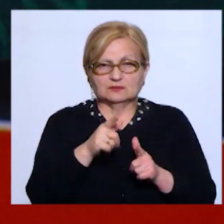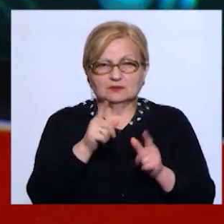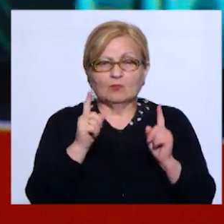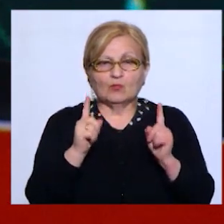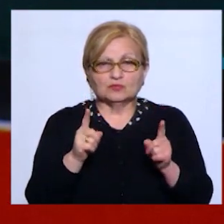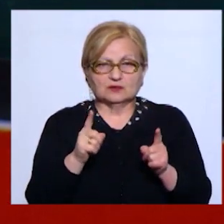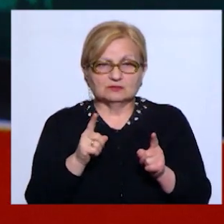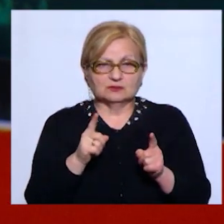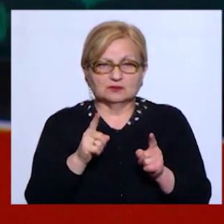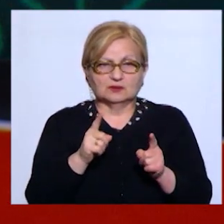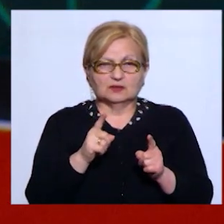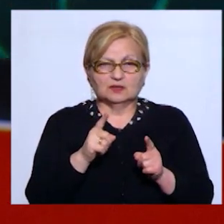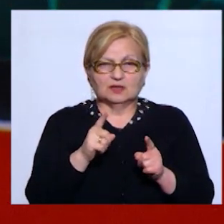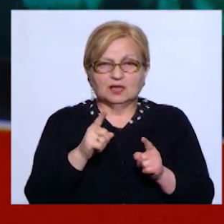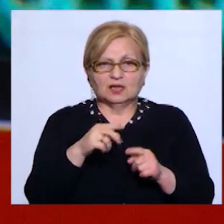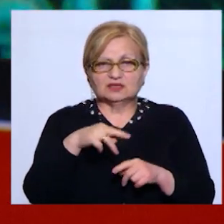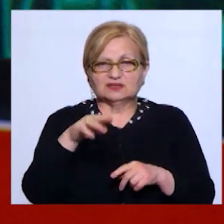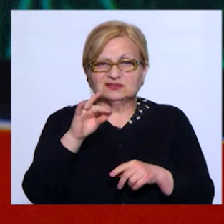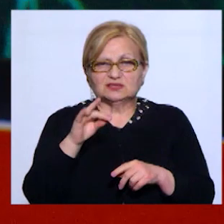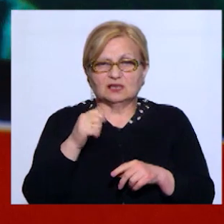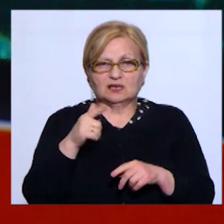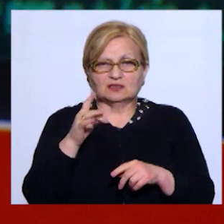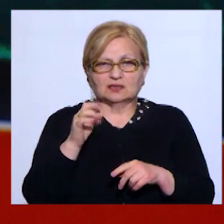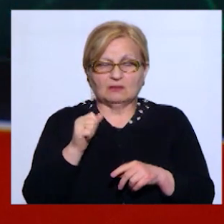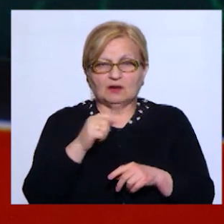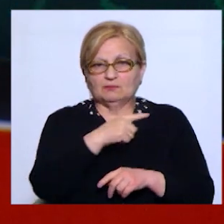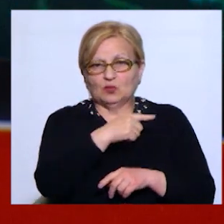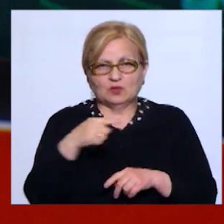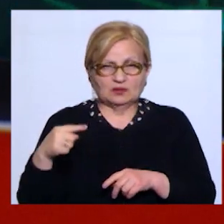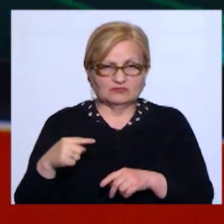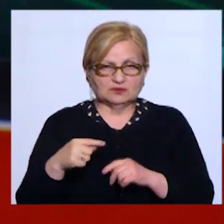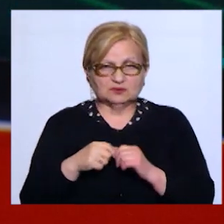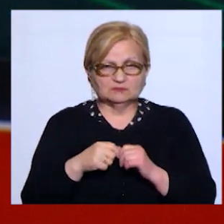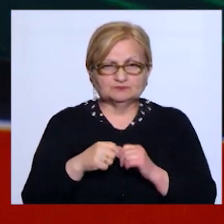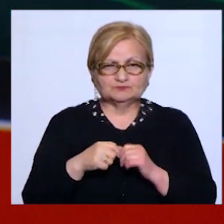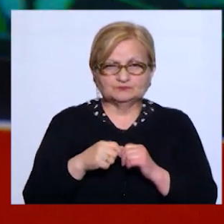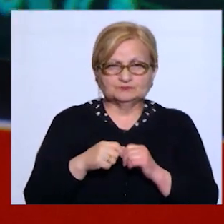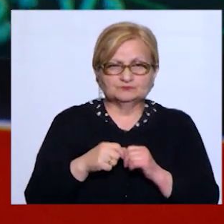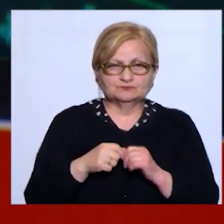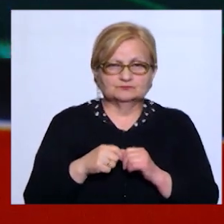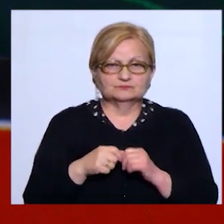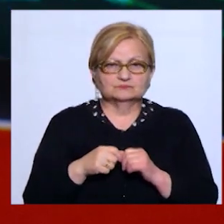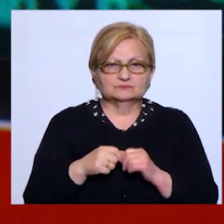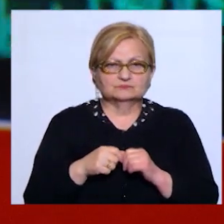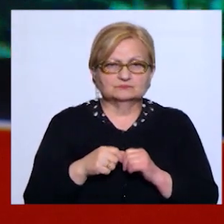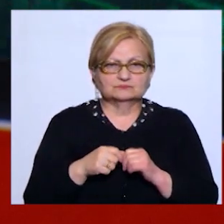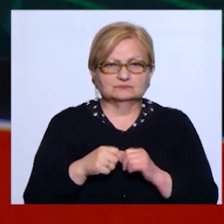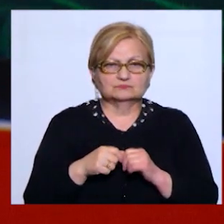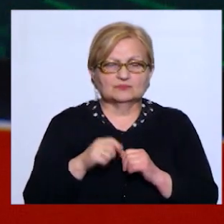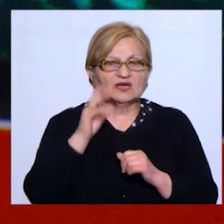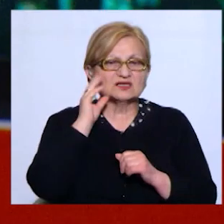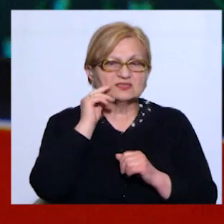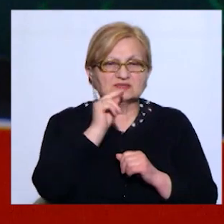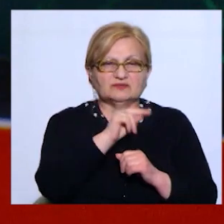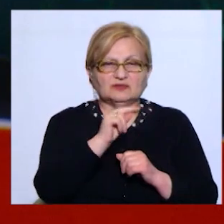მონაკვეთის დიაგრამა, ესე გავაკეთოთ, გავავლოთ მონაკვეთი, აი ესე. ზედ მოვნიშნოთ რიცხვები,